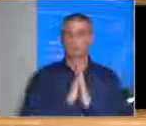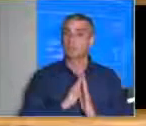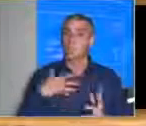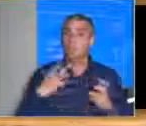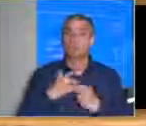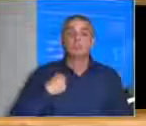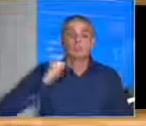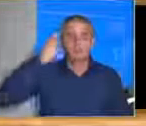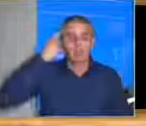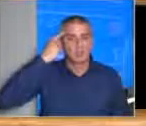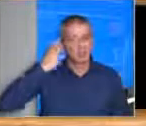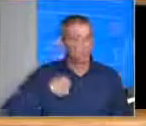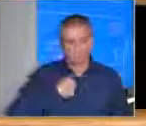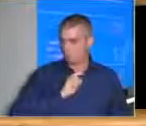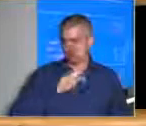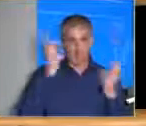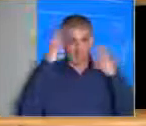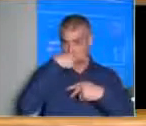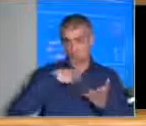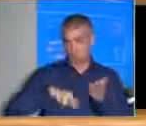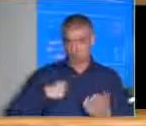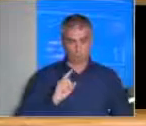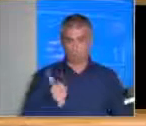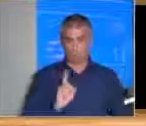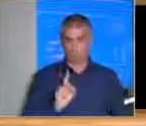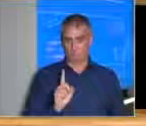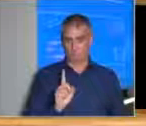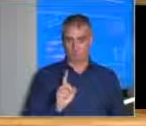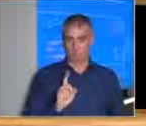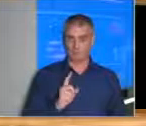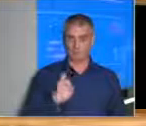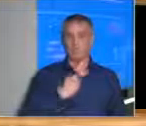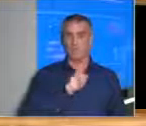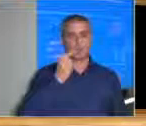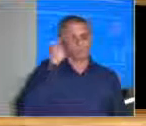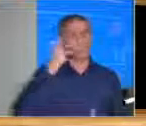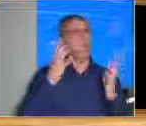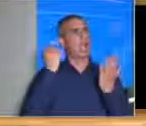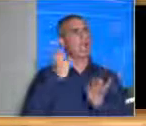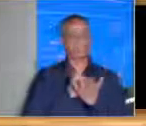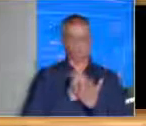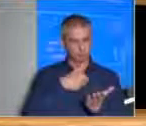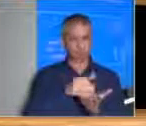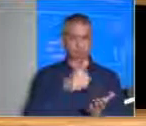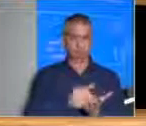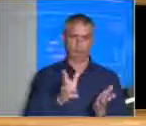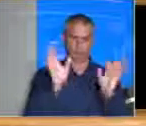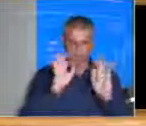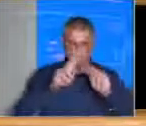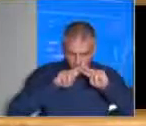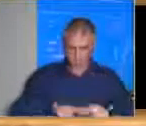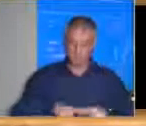ما بدونن ما از برجام خارج نشدیم. فکر نکنن برجام نیست. برجام هست. برجام